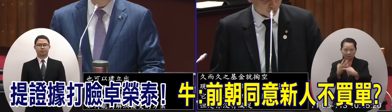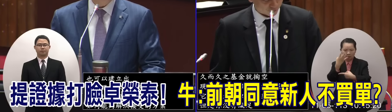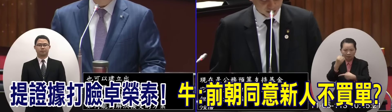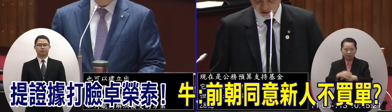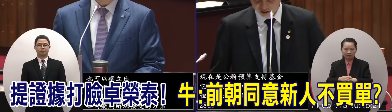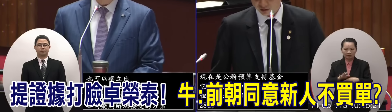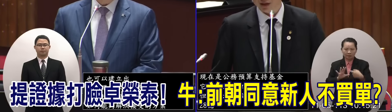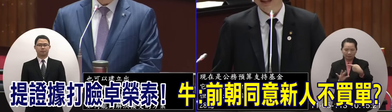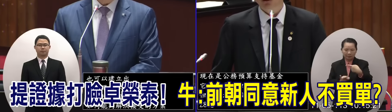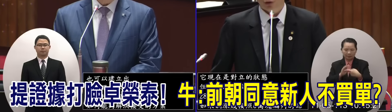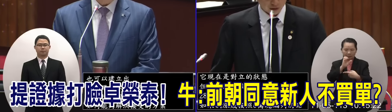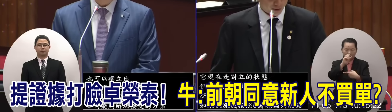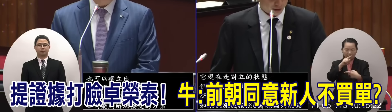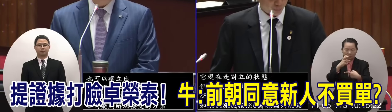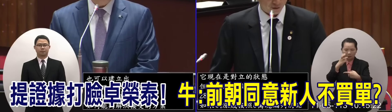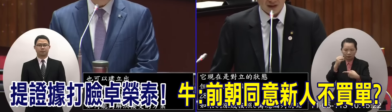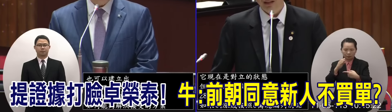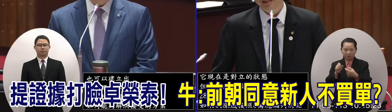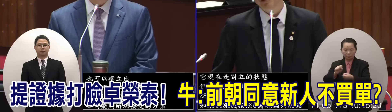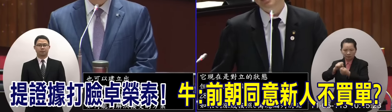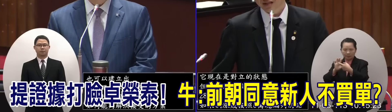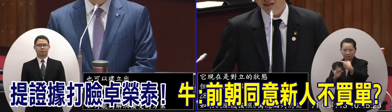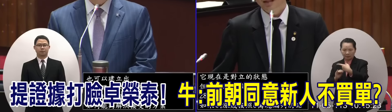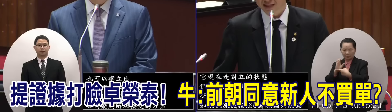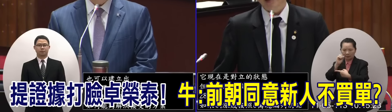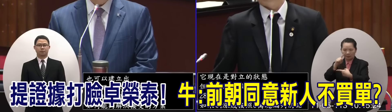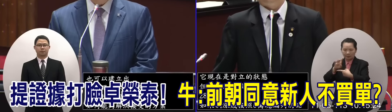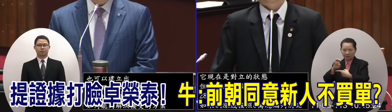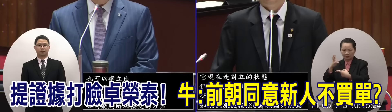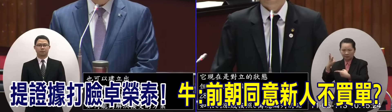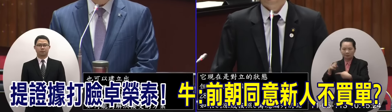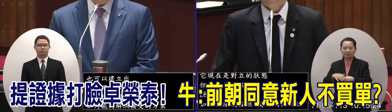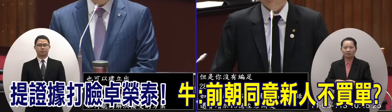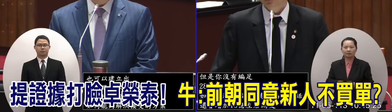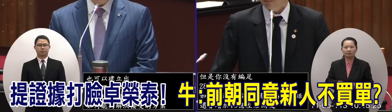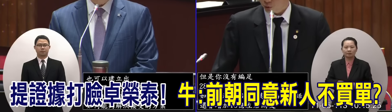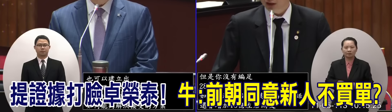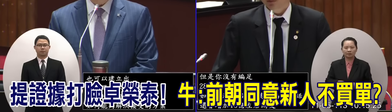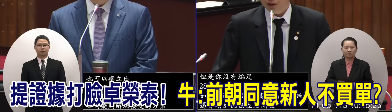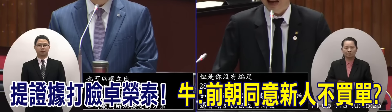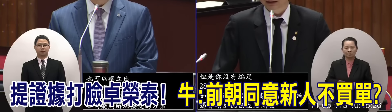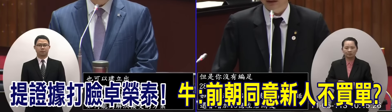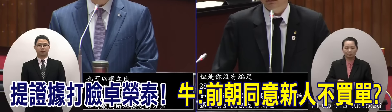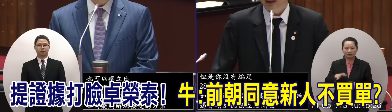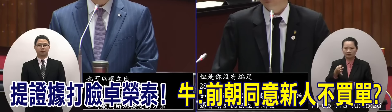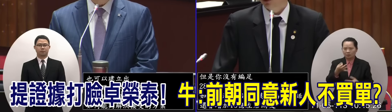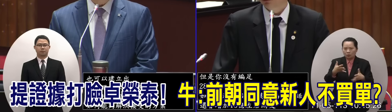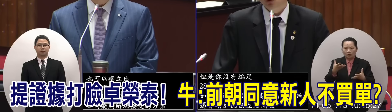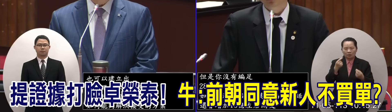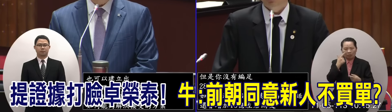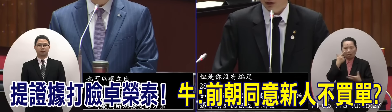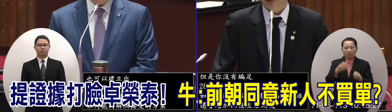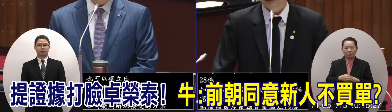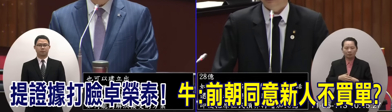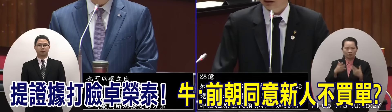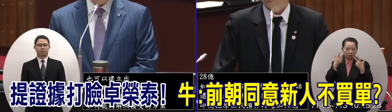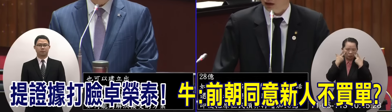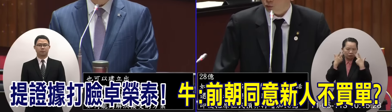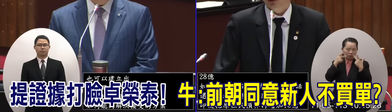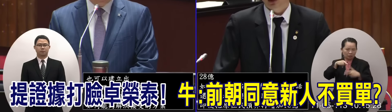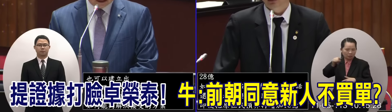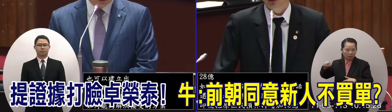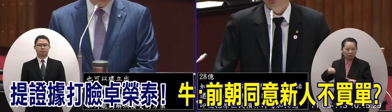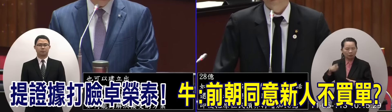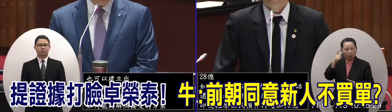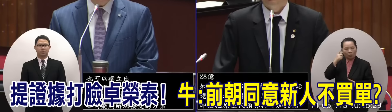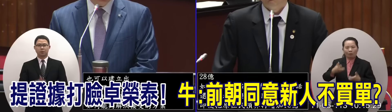是从0.391%变成0.43%呐。真的不是一笔大钱，但是对于原住民朋友来讲，他其实是很